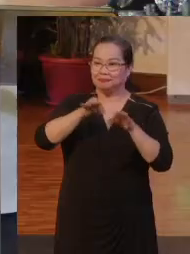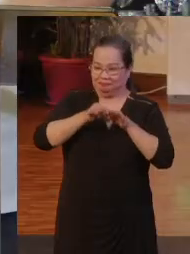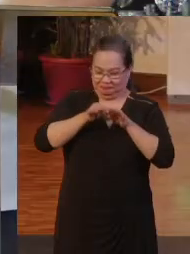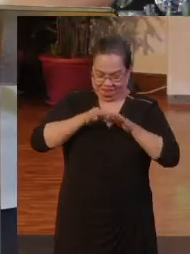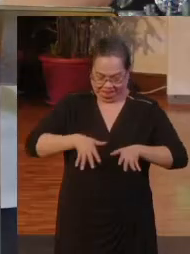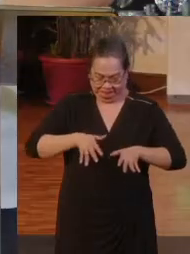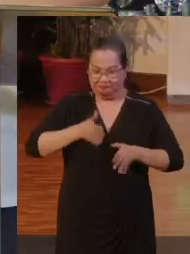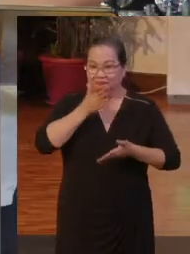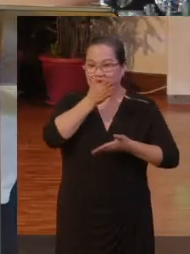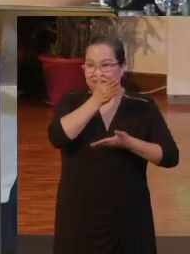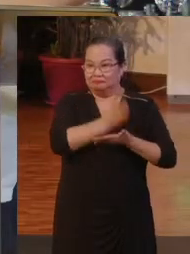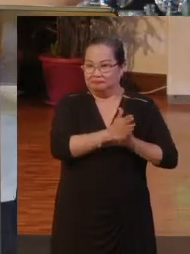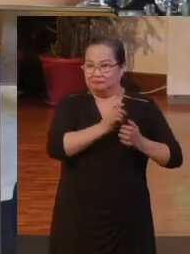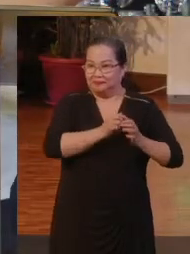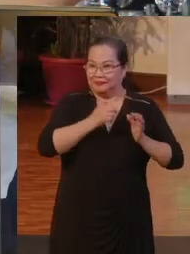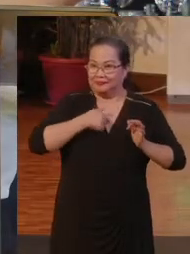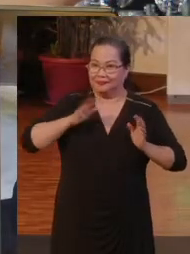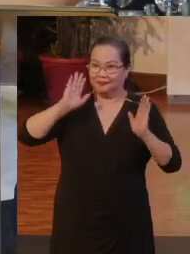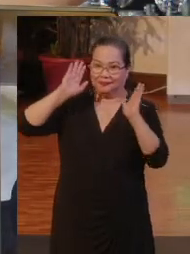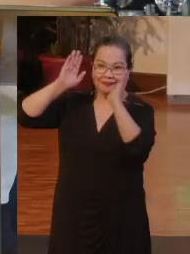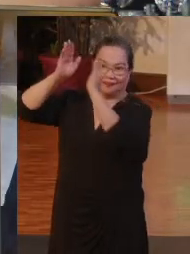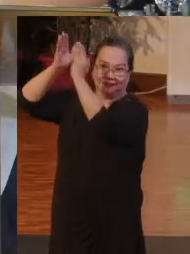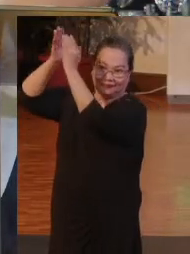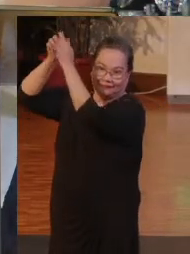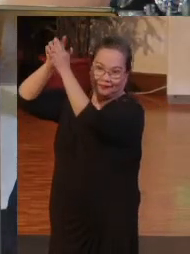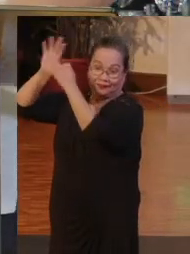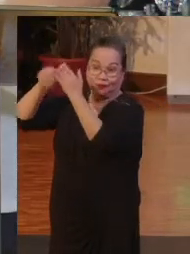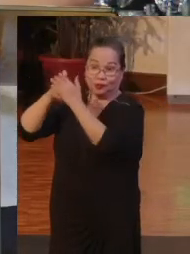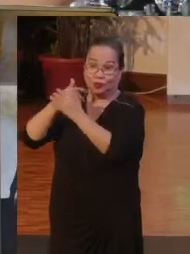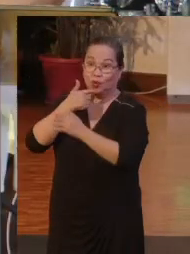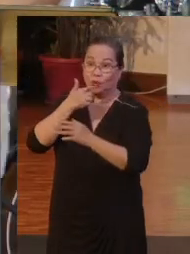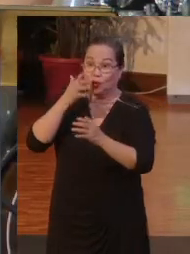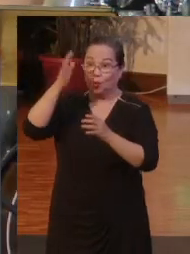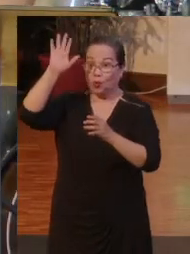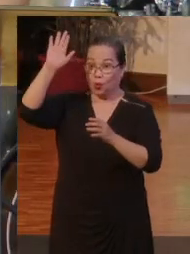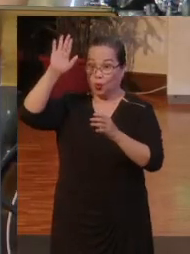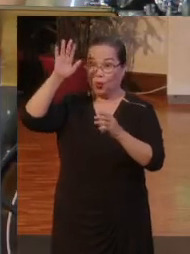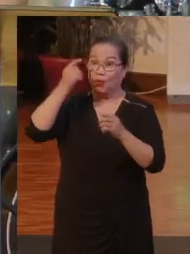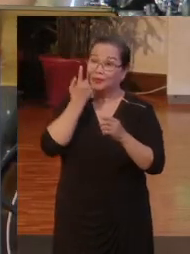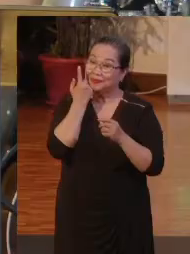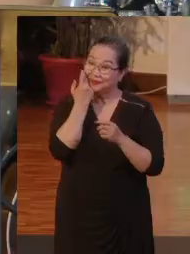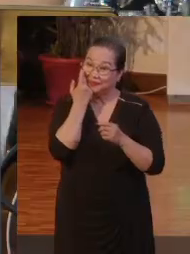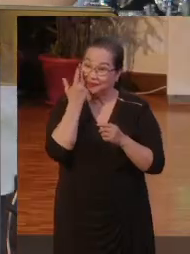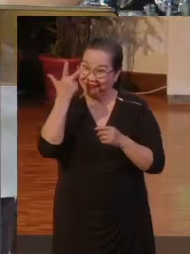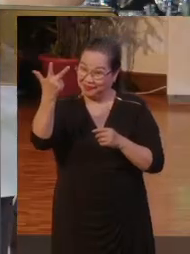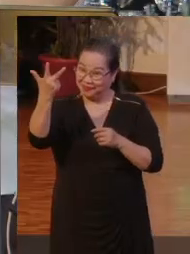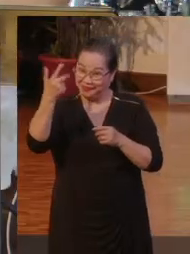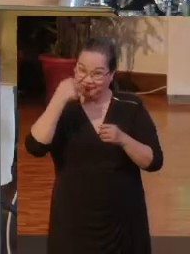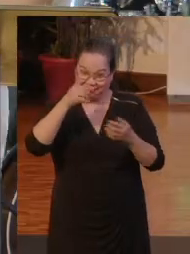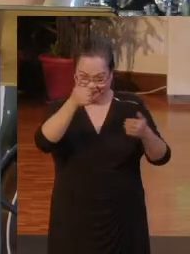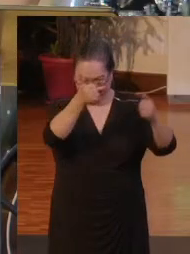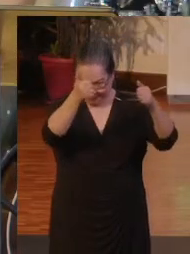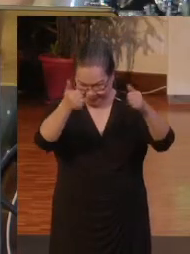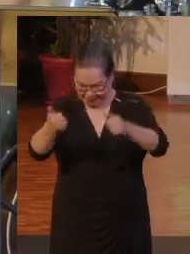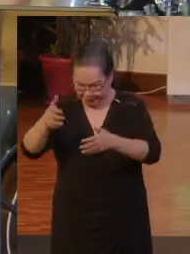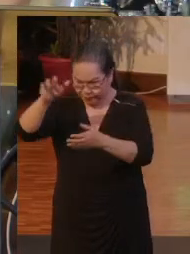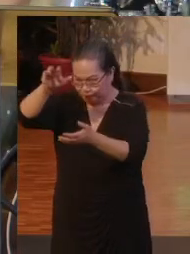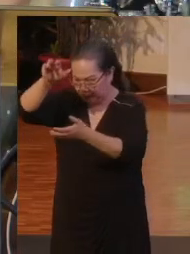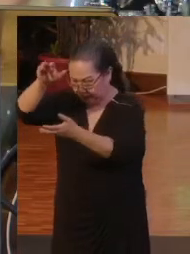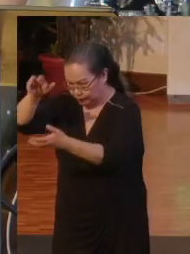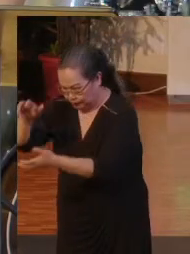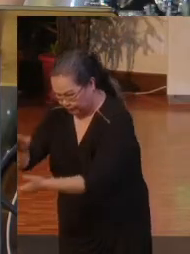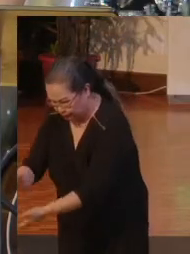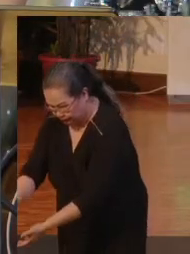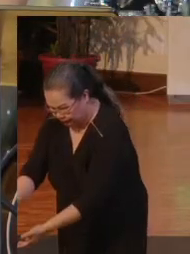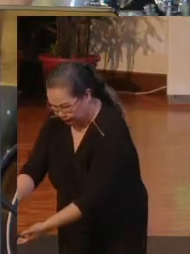na natin ang ating sarili. Yung mga nagpabautismo kanina, nung sila ay inilubog, isang simbolo